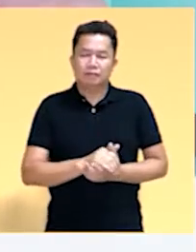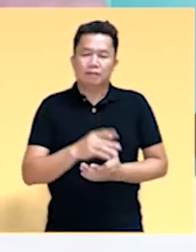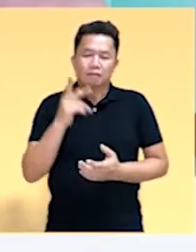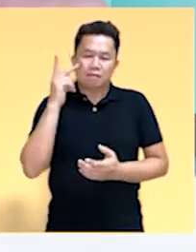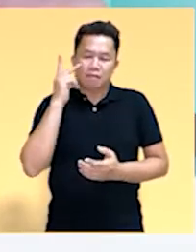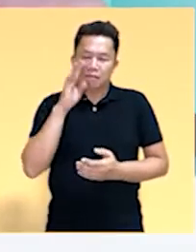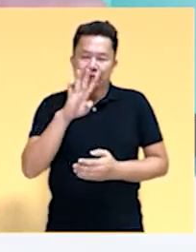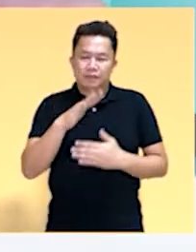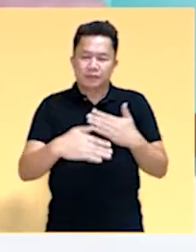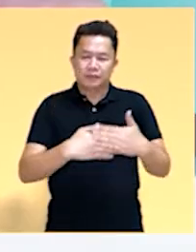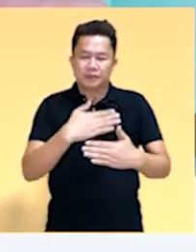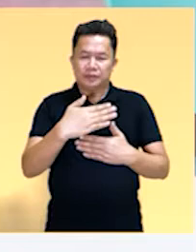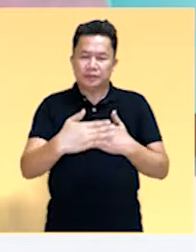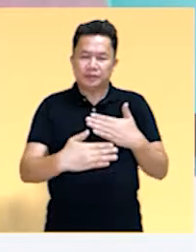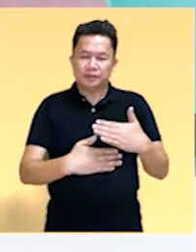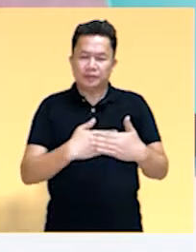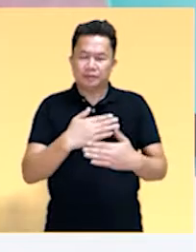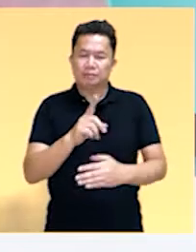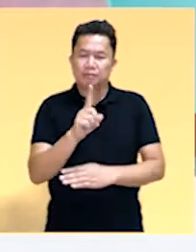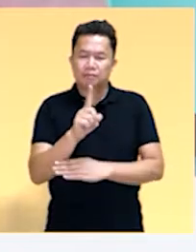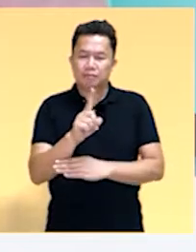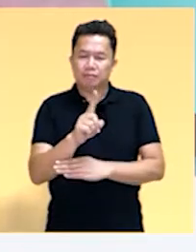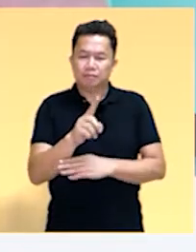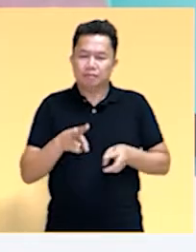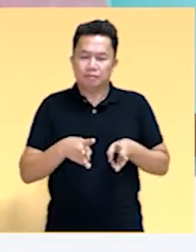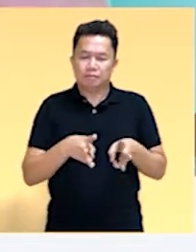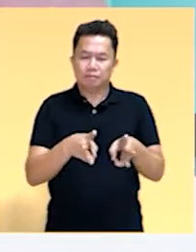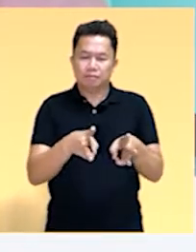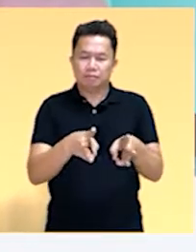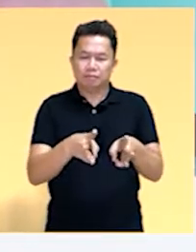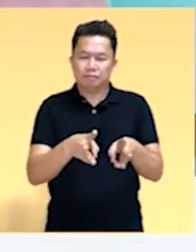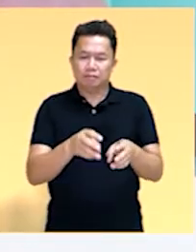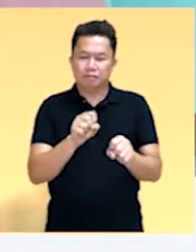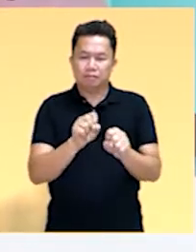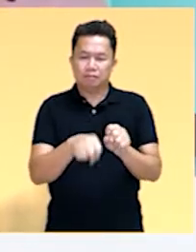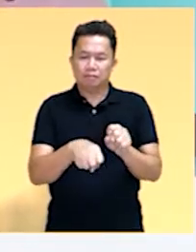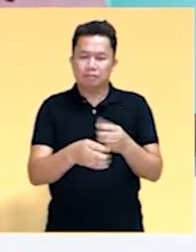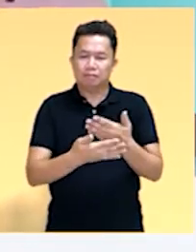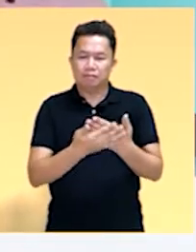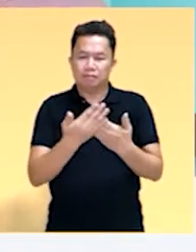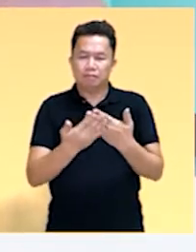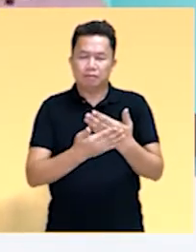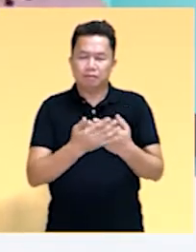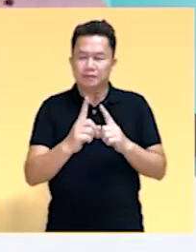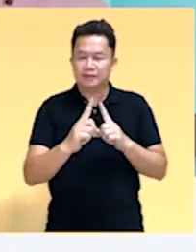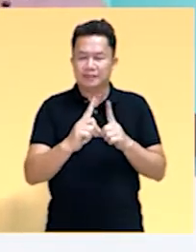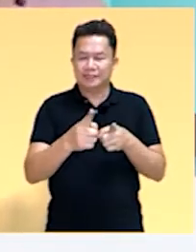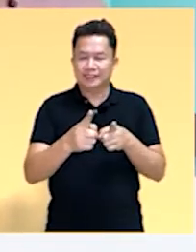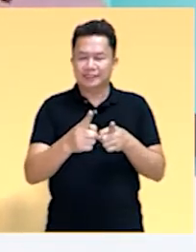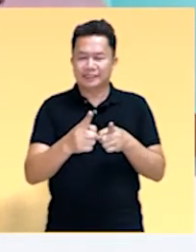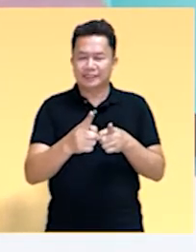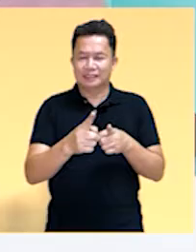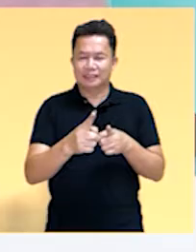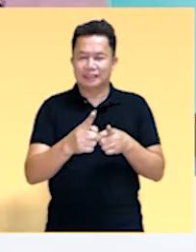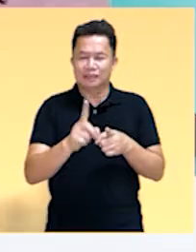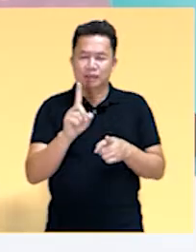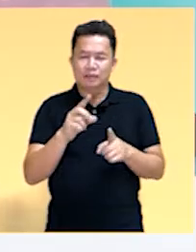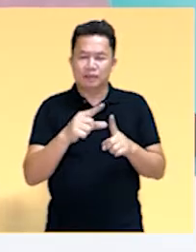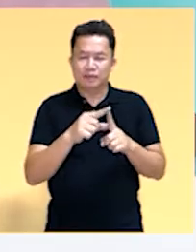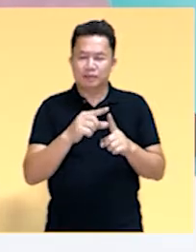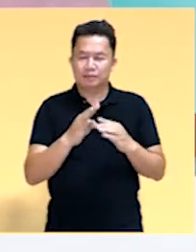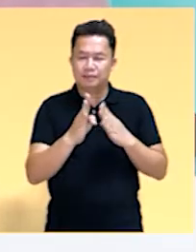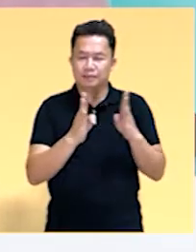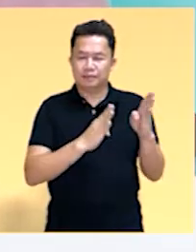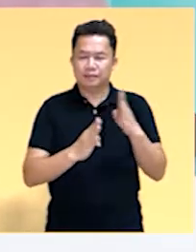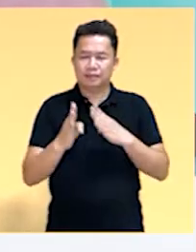Ang Polya's 4-step procedure ay isang paraan upang mapadali ang pagsagot ng isang word